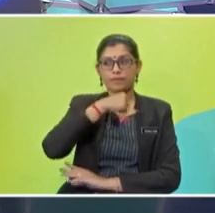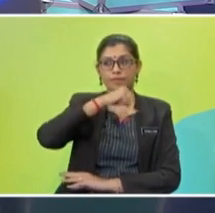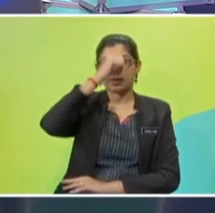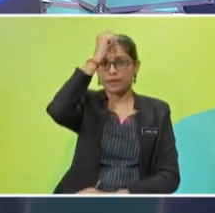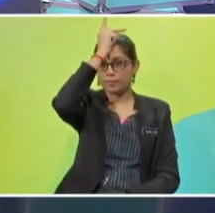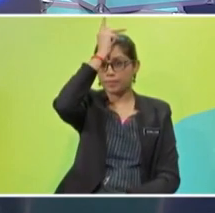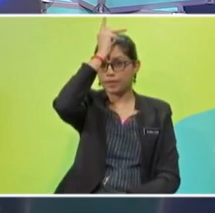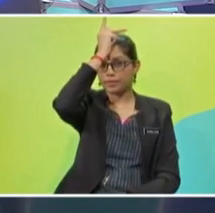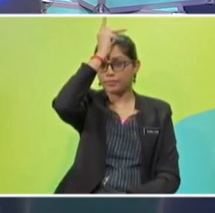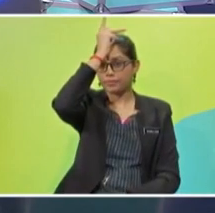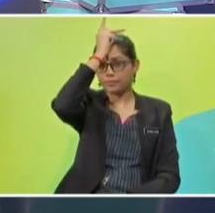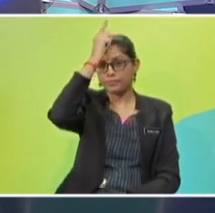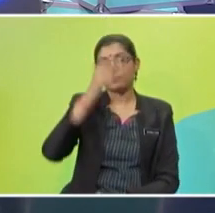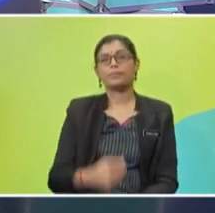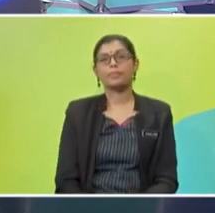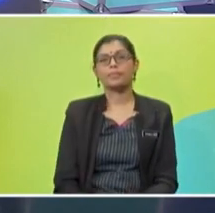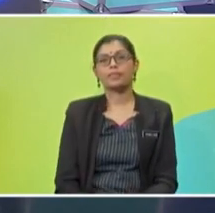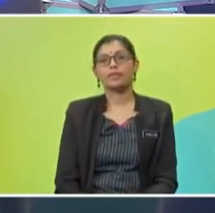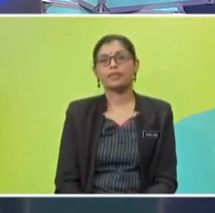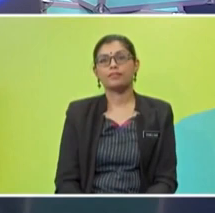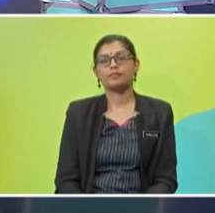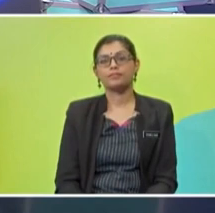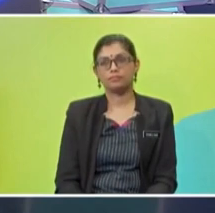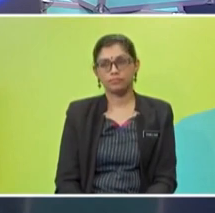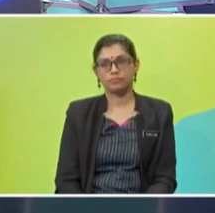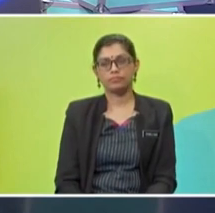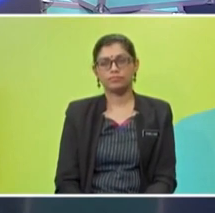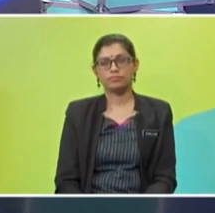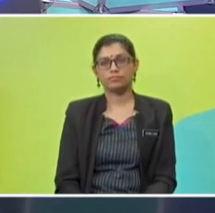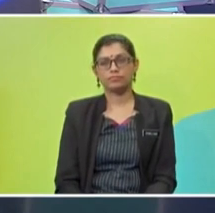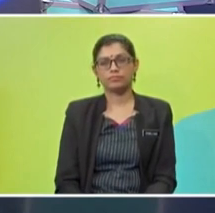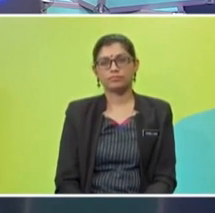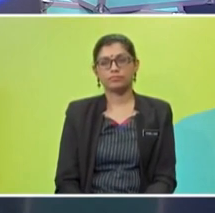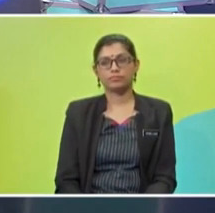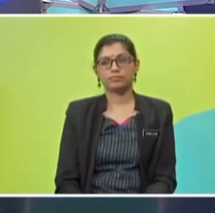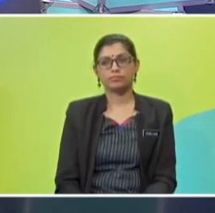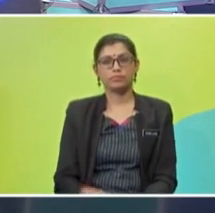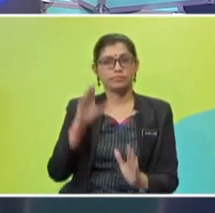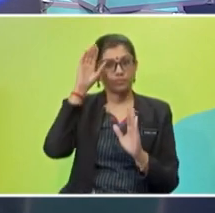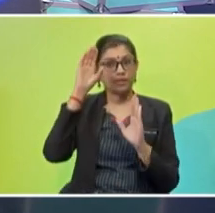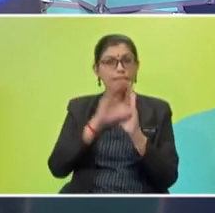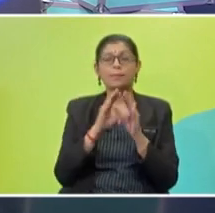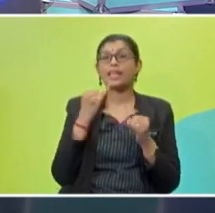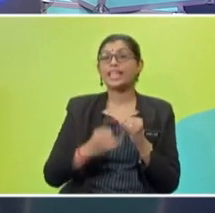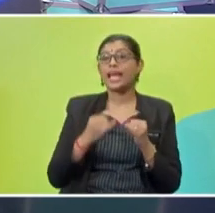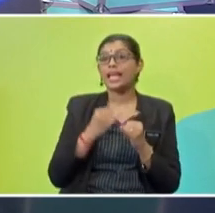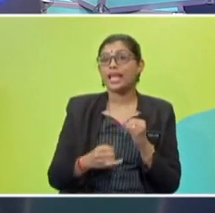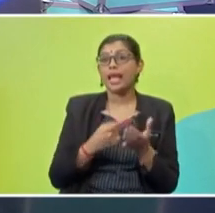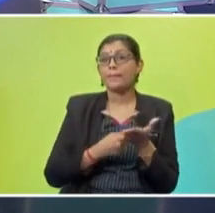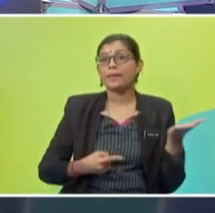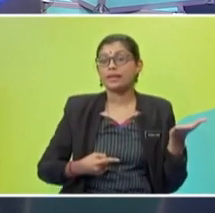innayah99 kan Hai tarik ke atas Oke oke dan arena